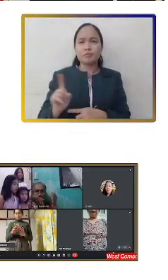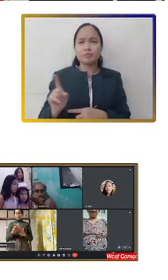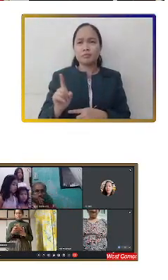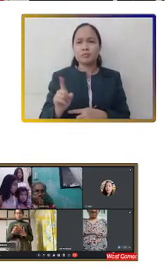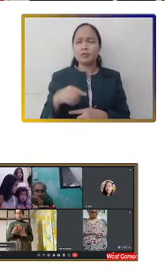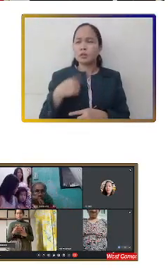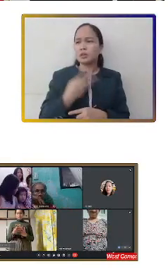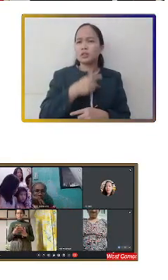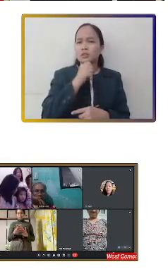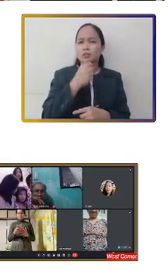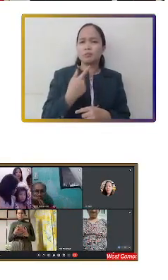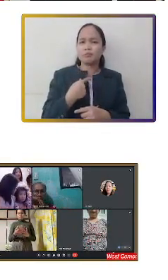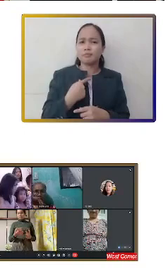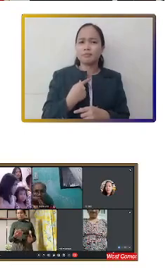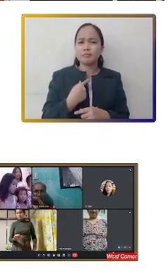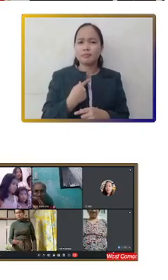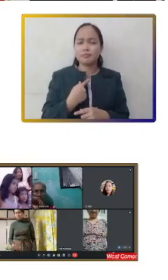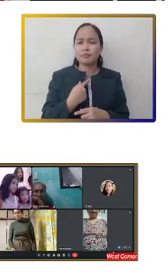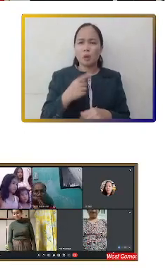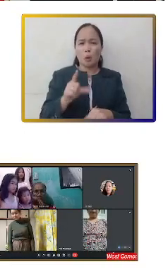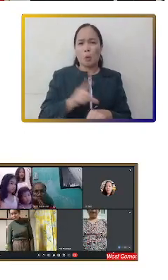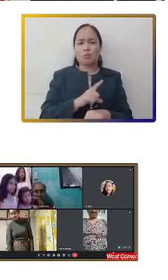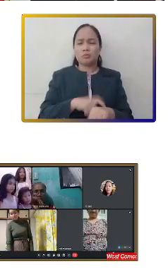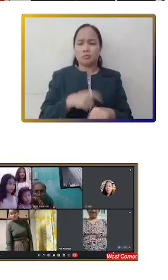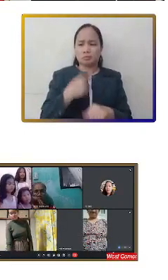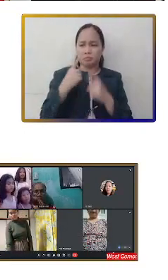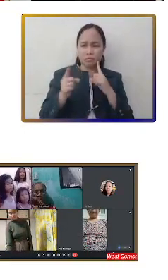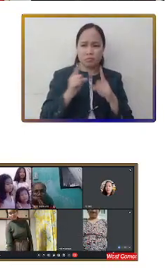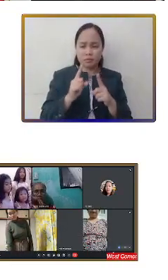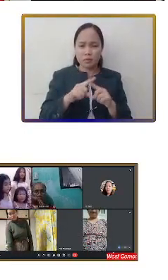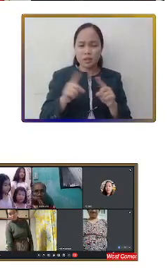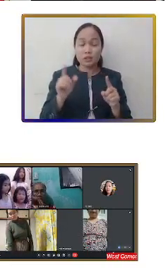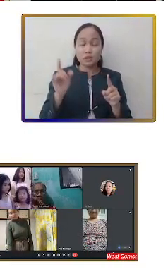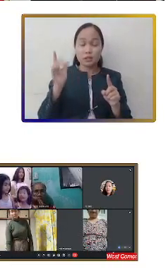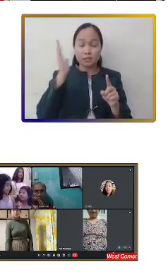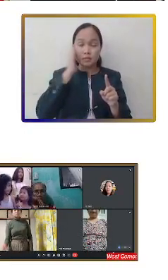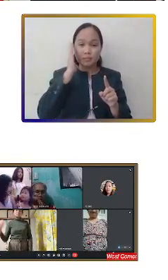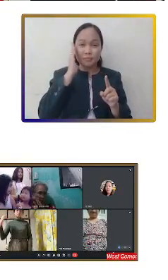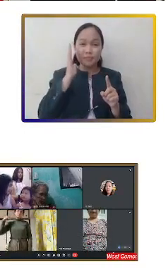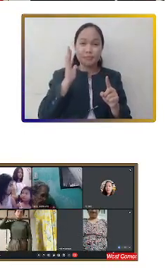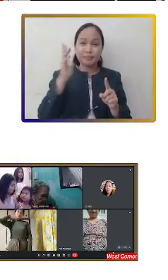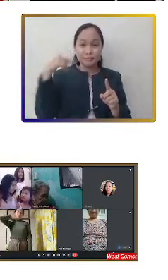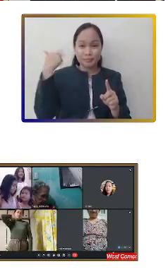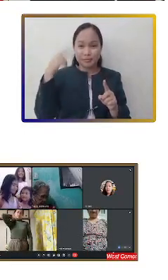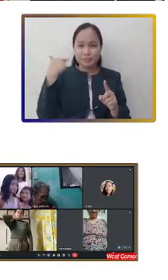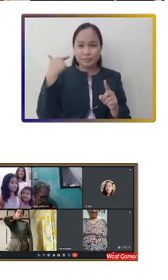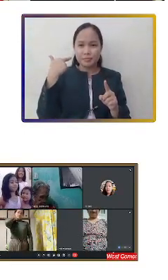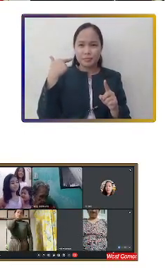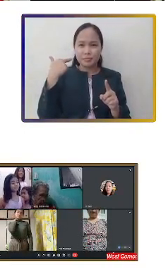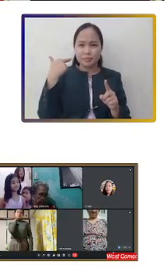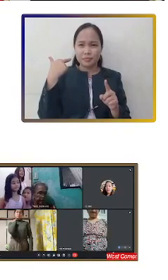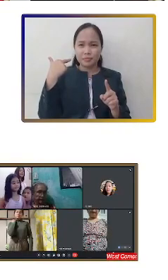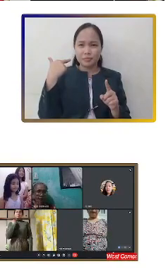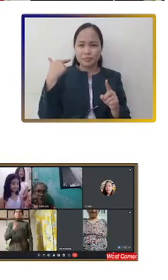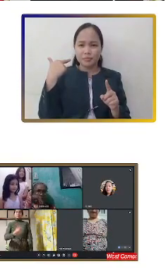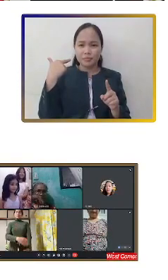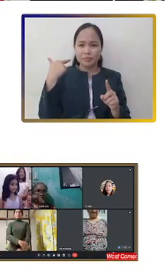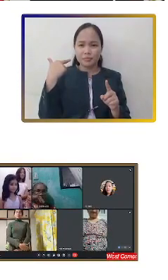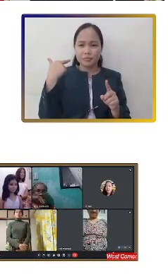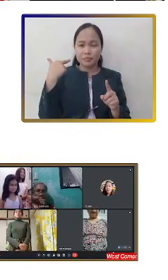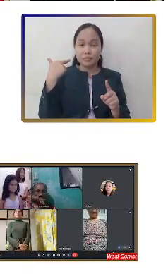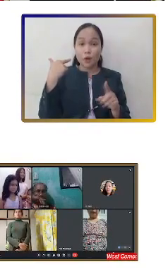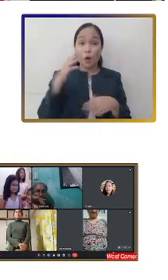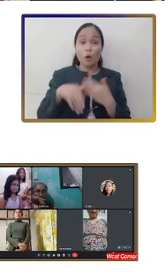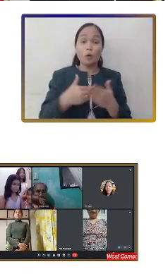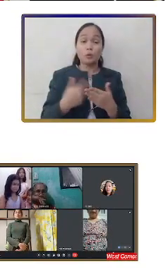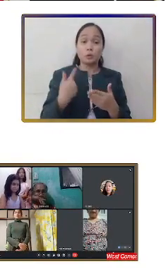we're not gonna have a long time po sa bagay po na ito sa it's because of the reason mga kapatid na yung mga napakinggan po nating testimony